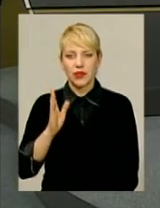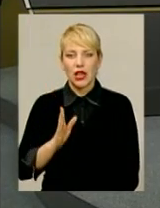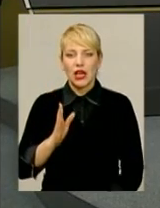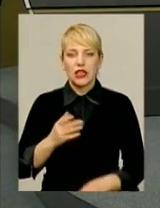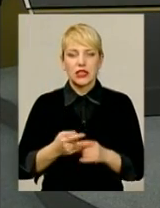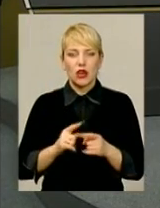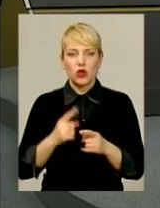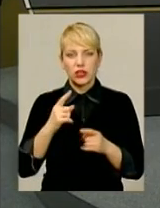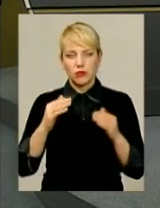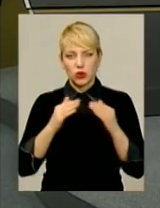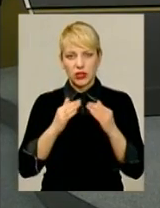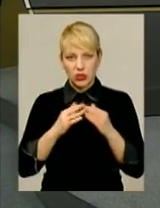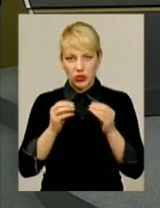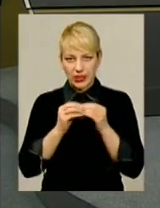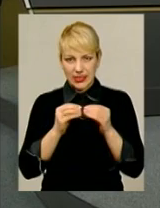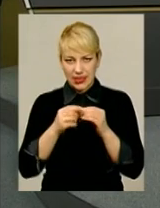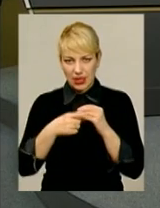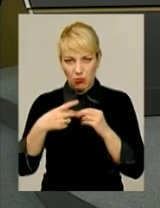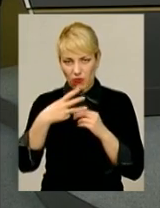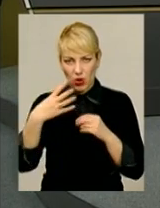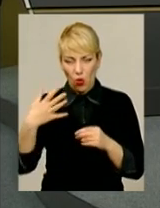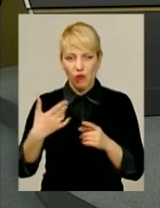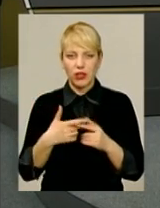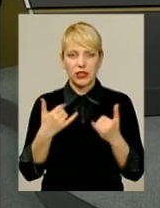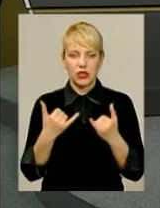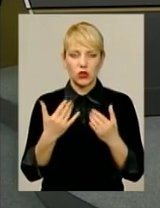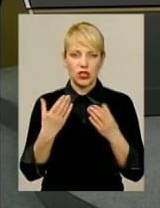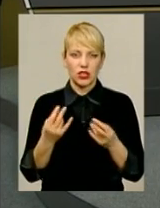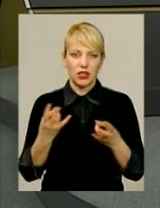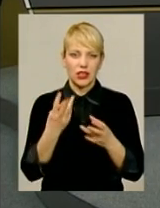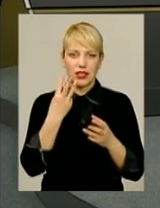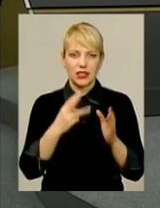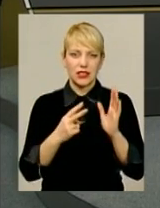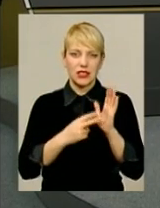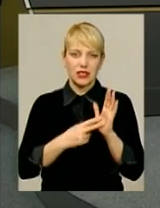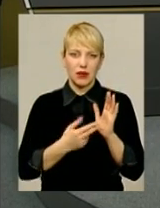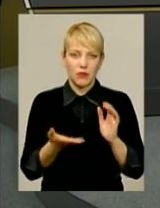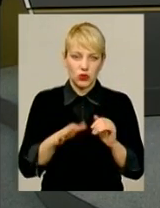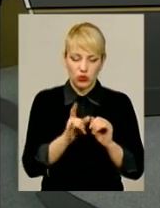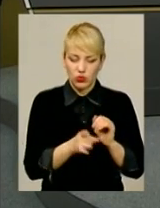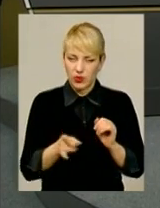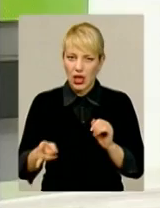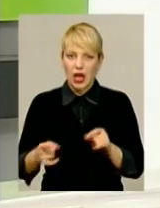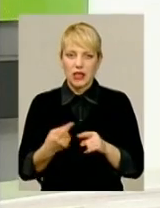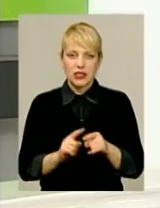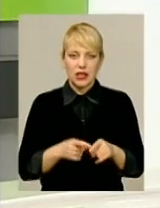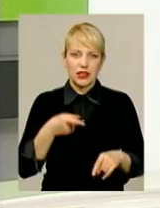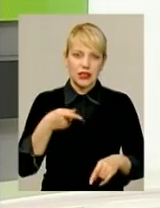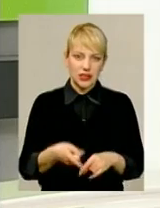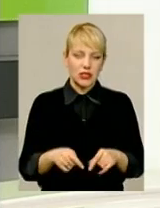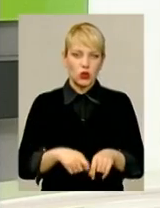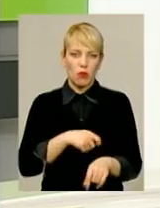один будинок 10-поверховий, нам потрібно на сьогоднішній день 37 паркомісць. А це близько 1000 метрів